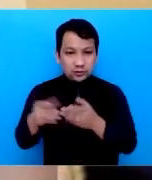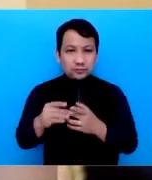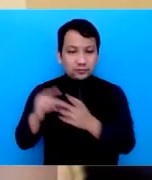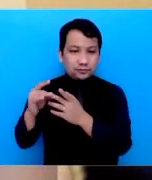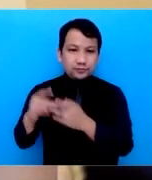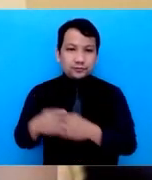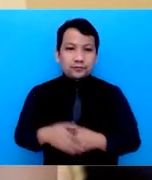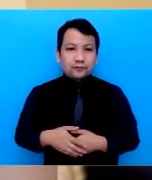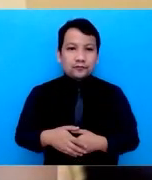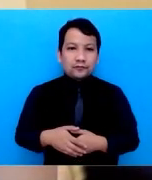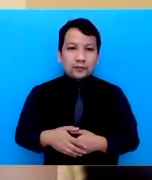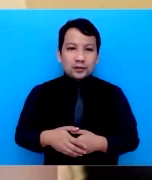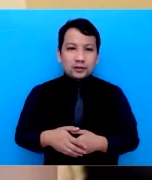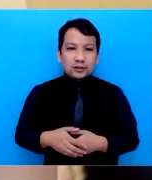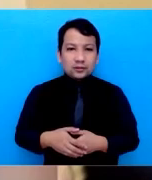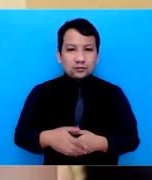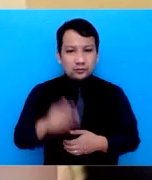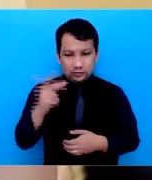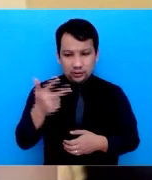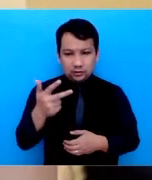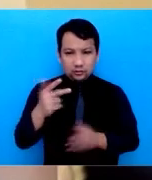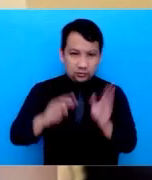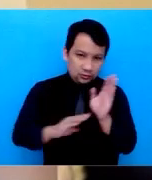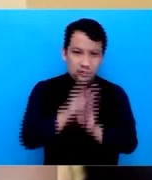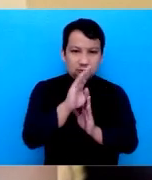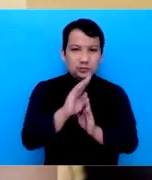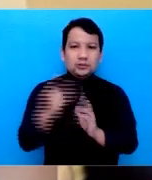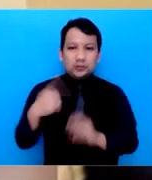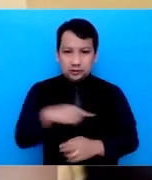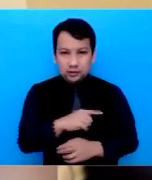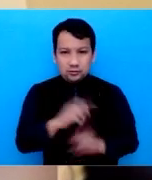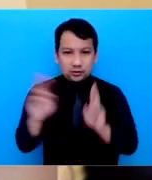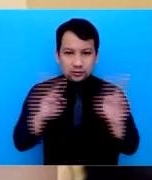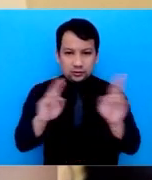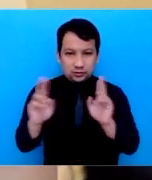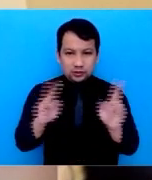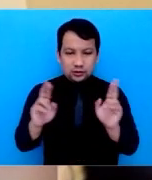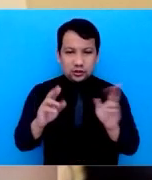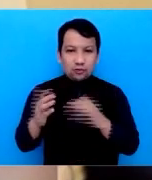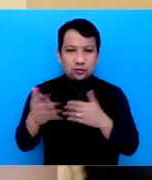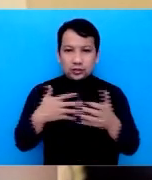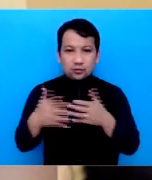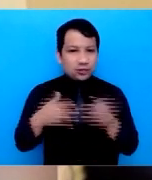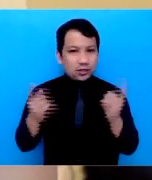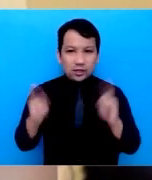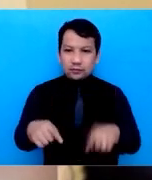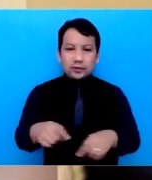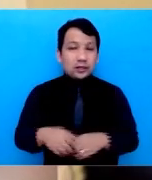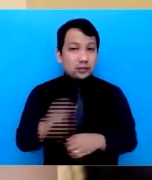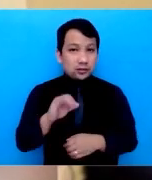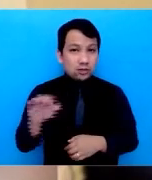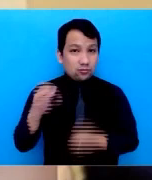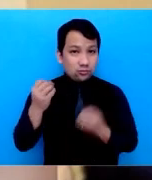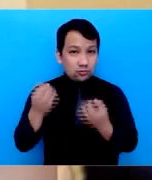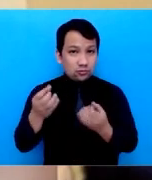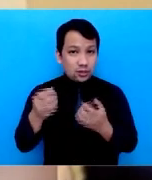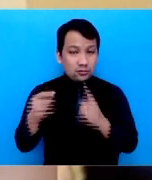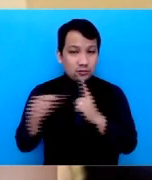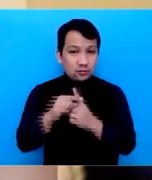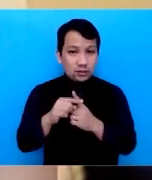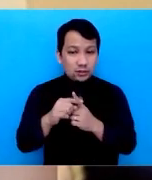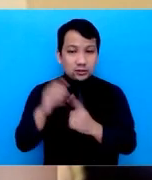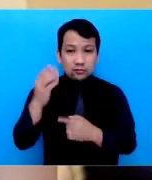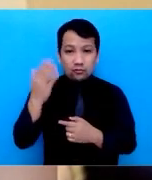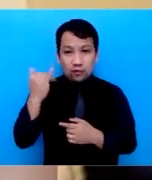Nakatatlong surges na tayo, so handa kami for any eventuality. Talagang yung aming mga